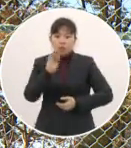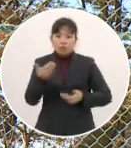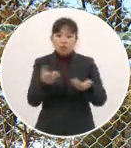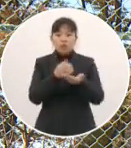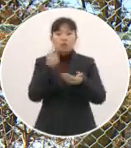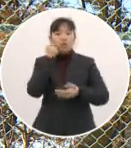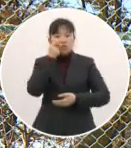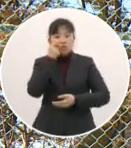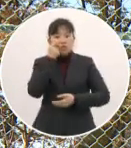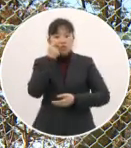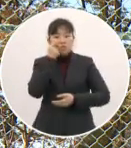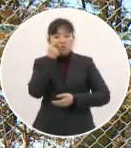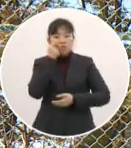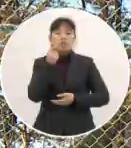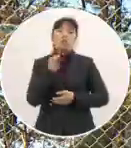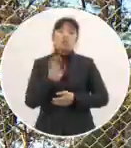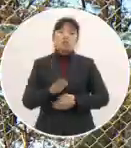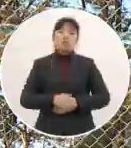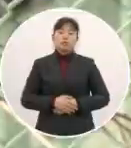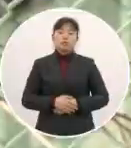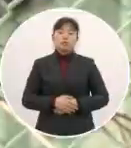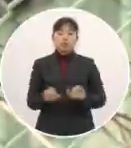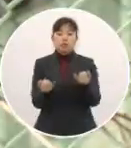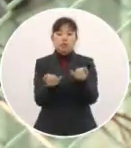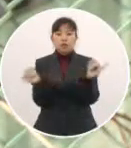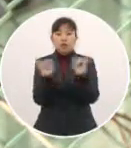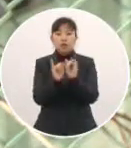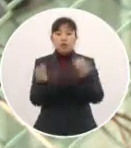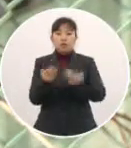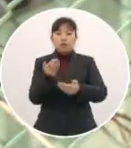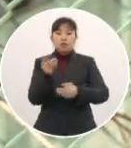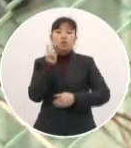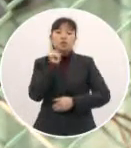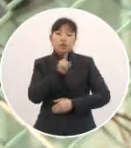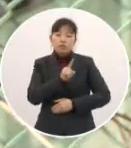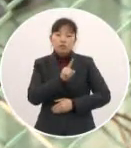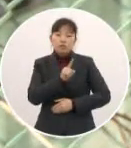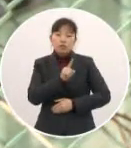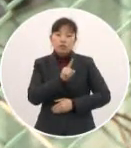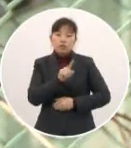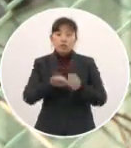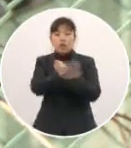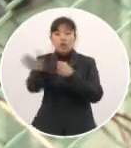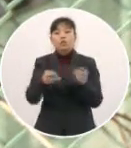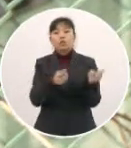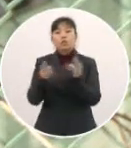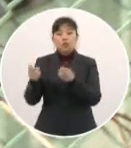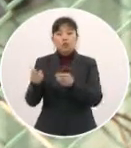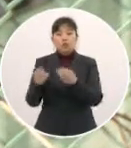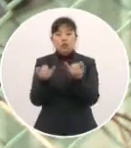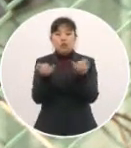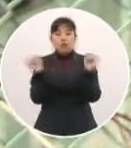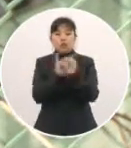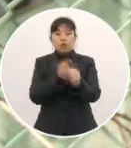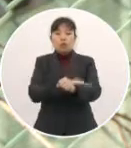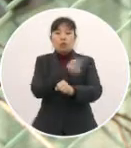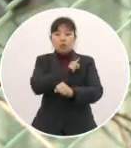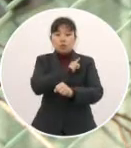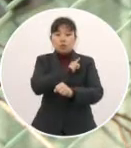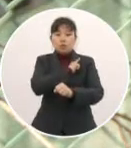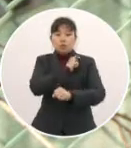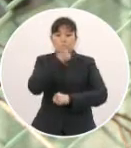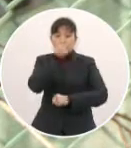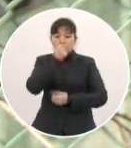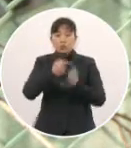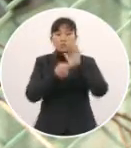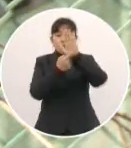人たちもいるんだ。だからこそ女性が働きやすい環境を整えて、女性の能力を十分に発揮でき